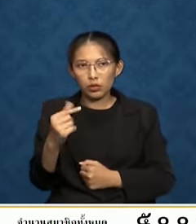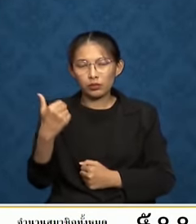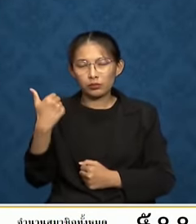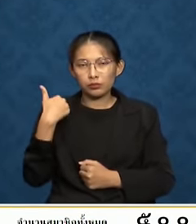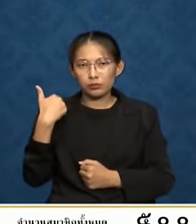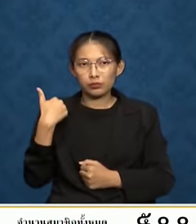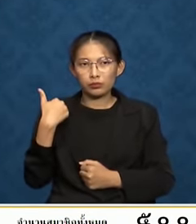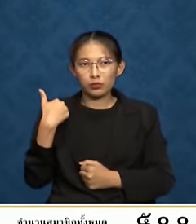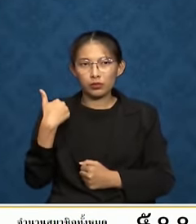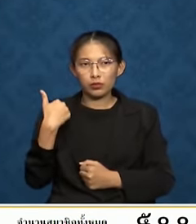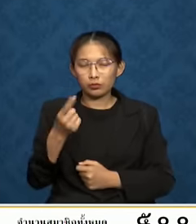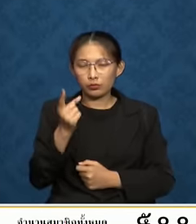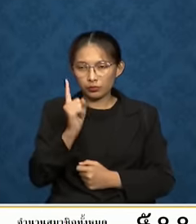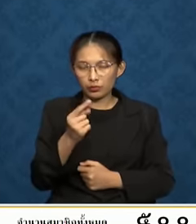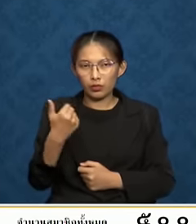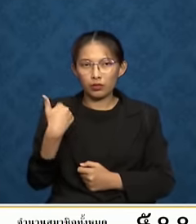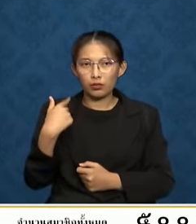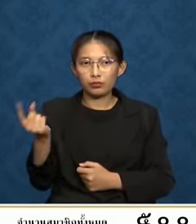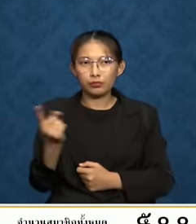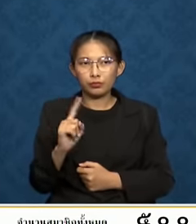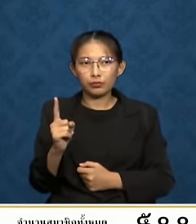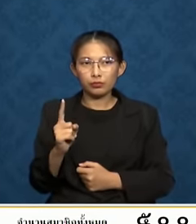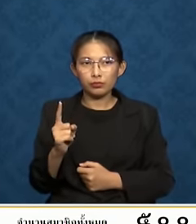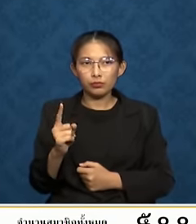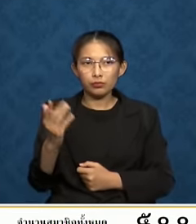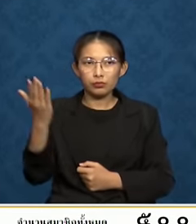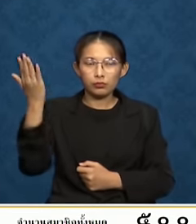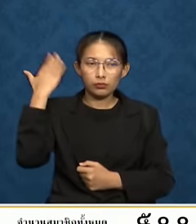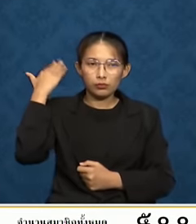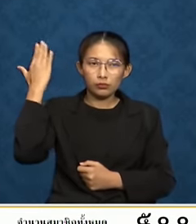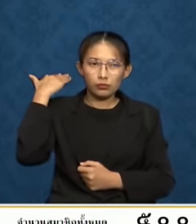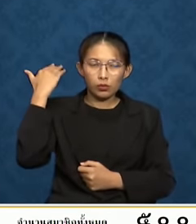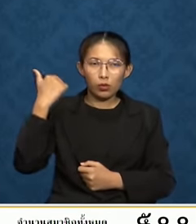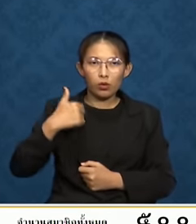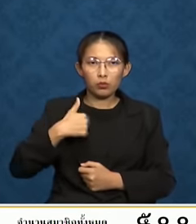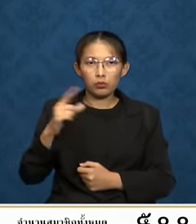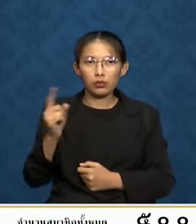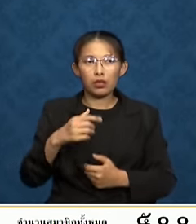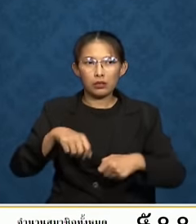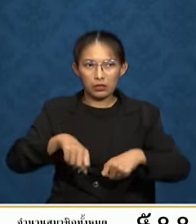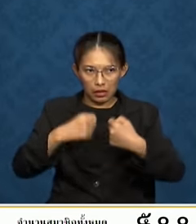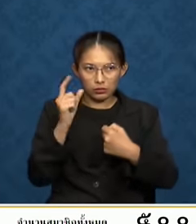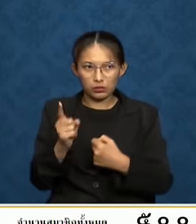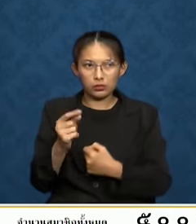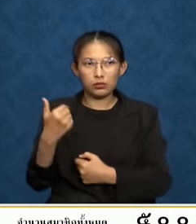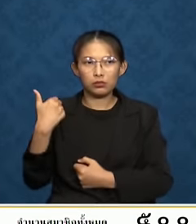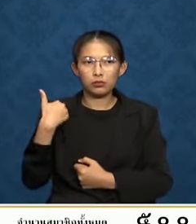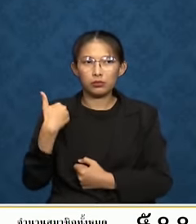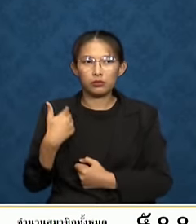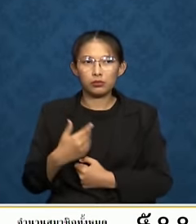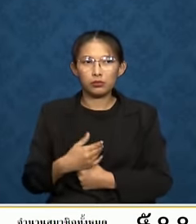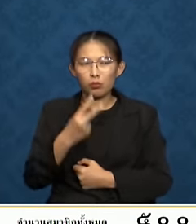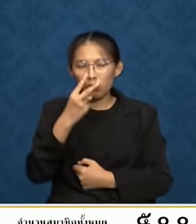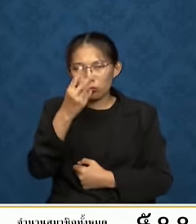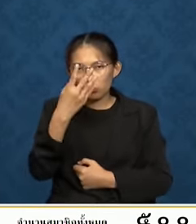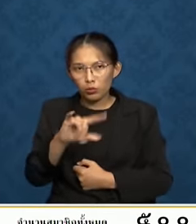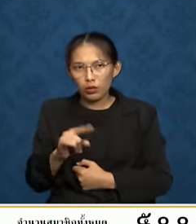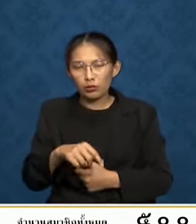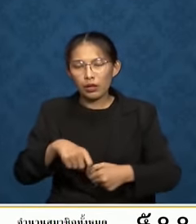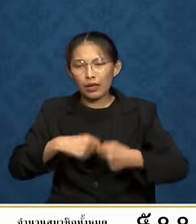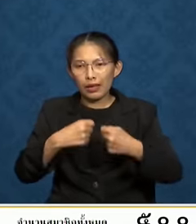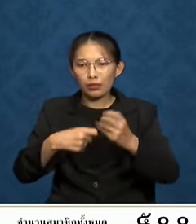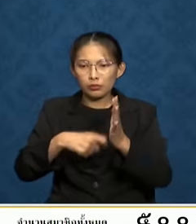มีข้อเท็จจริงอยู่หรอกว่าที่ผ่านมาเนี่ยมันก็มีการหักกันแบบนี้อยู่ผมก็ไปดูอะไรหักด้วย